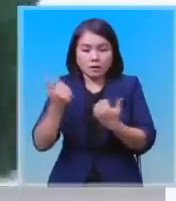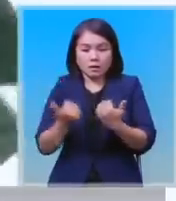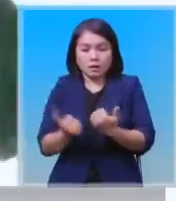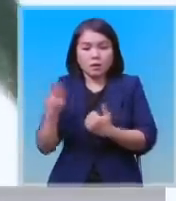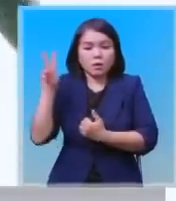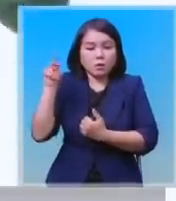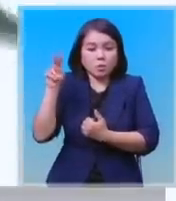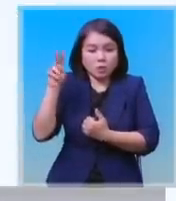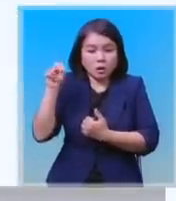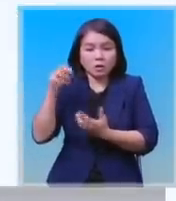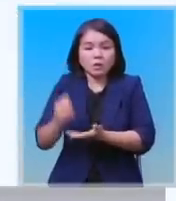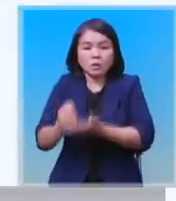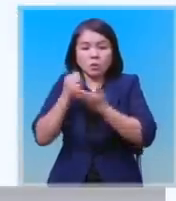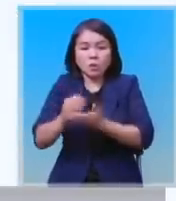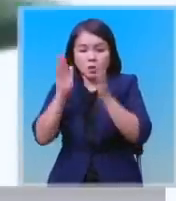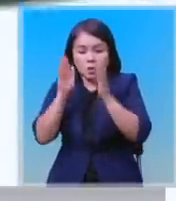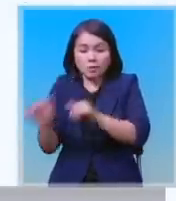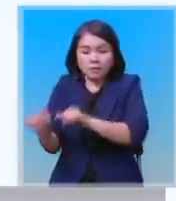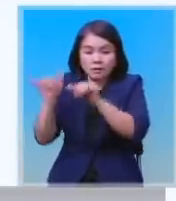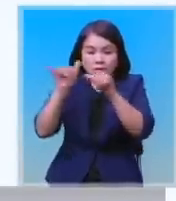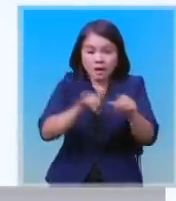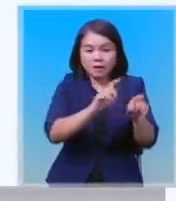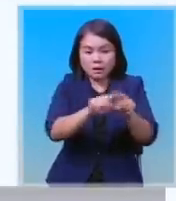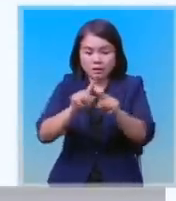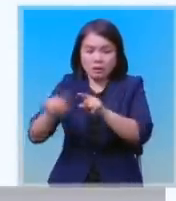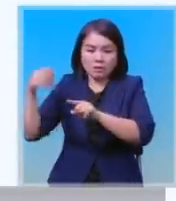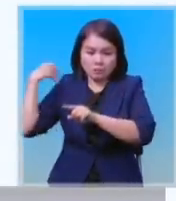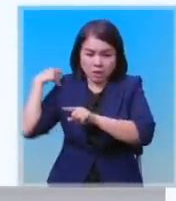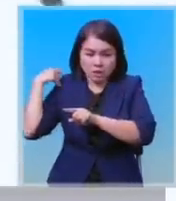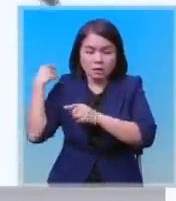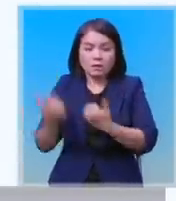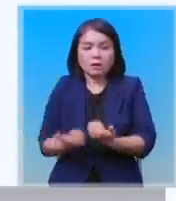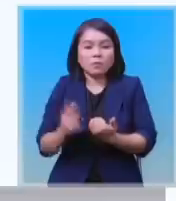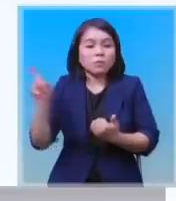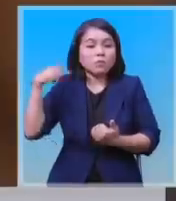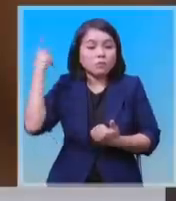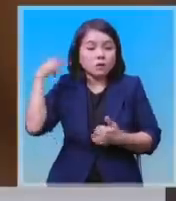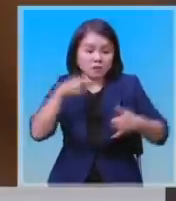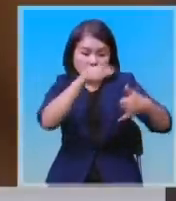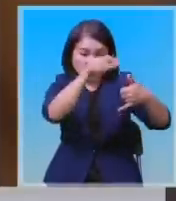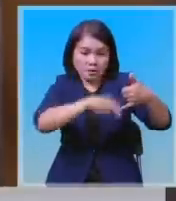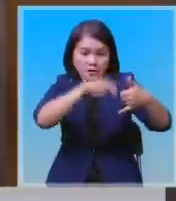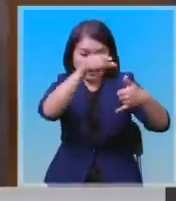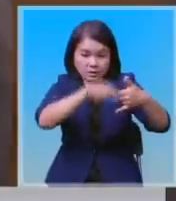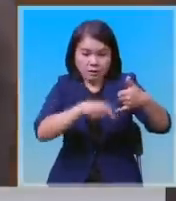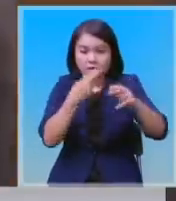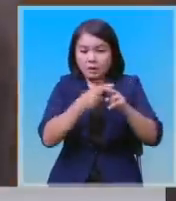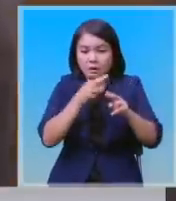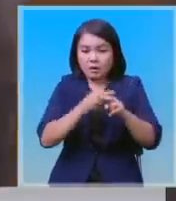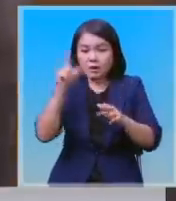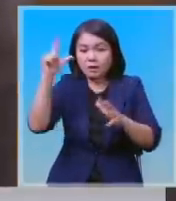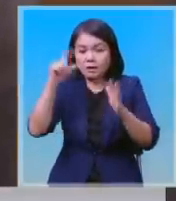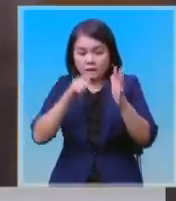งใหญ่ผู้ลี้ภัยแห่งสหประชาชาติหรือ UNHCR ว่านางสาวราฮาฟโมฮัมเหม็ดเอลอัลคูนันอายุ18